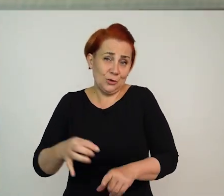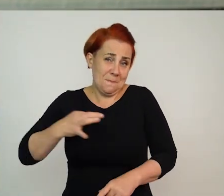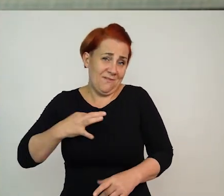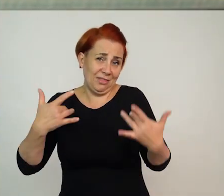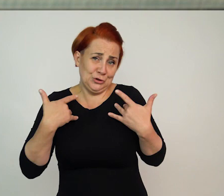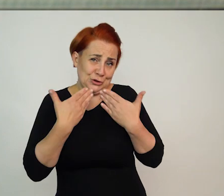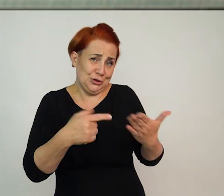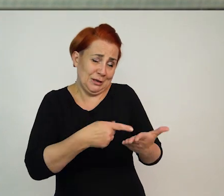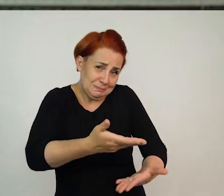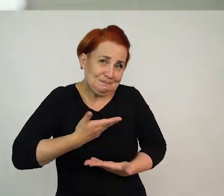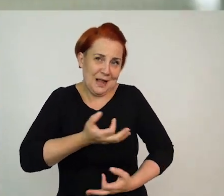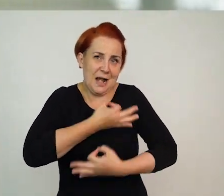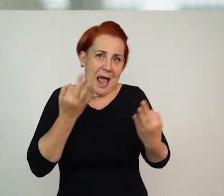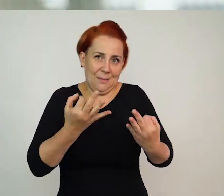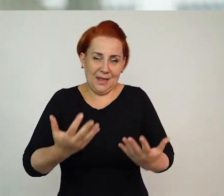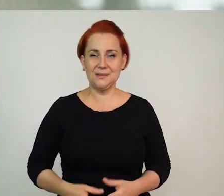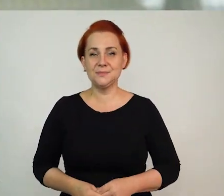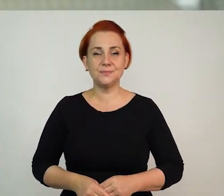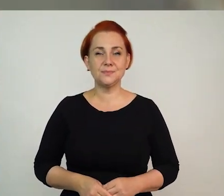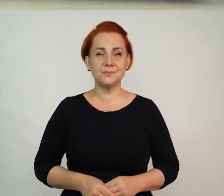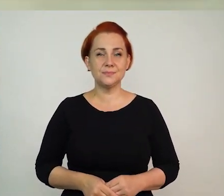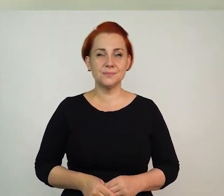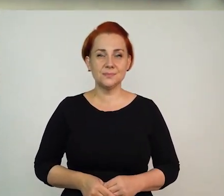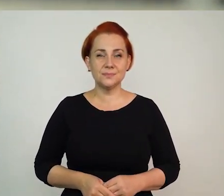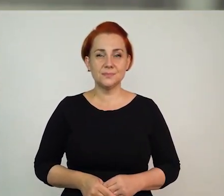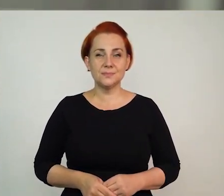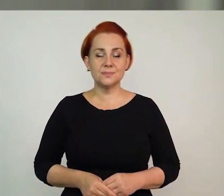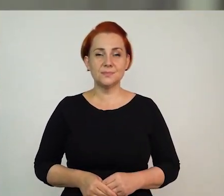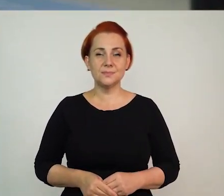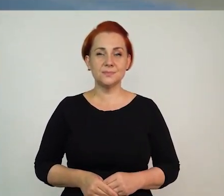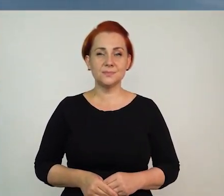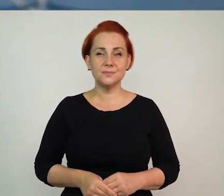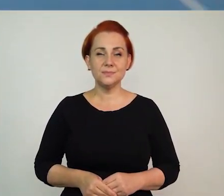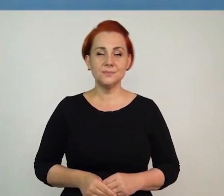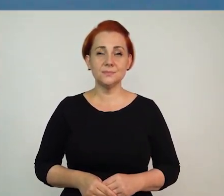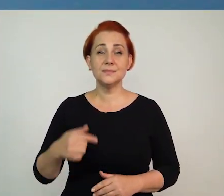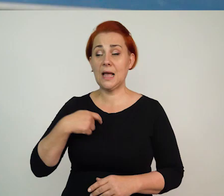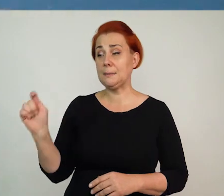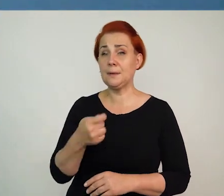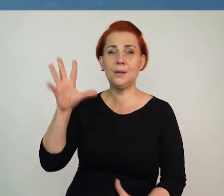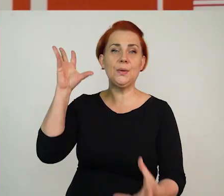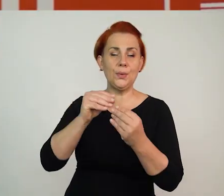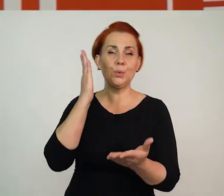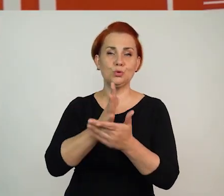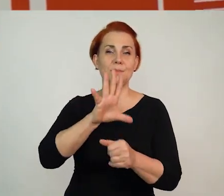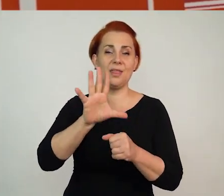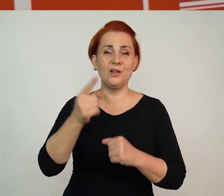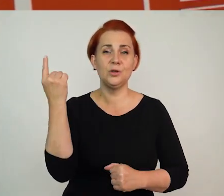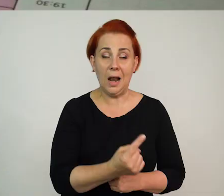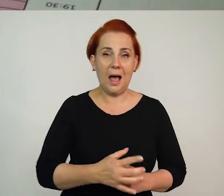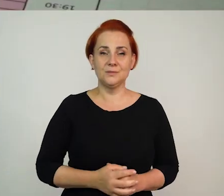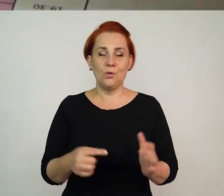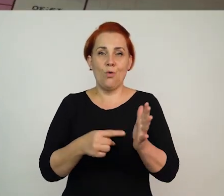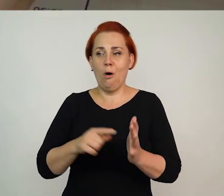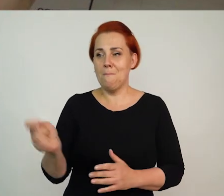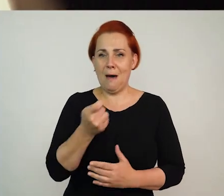jakby prywatnym. Nie? Maciej Matuszczyk, AZS AWF Kraków. Gram w tenisa od 15 lat. Sama dyscyplina